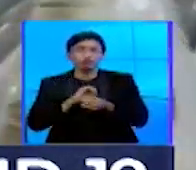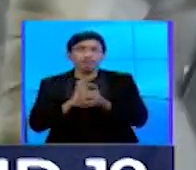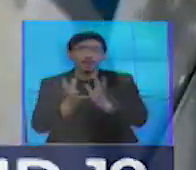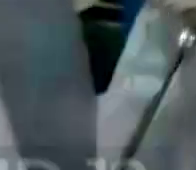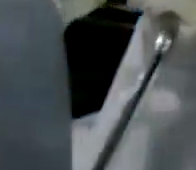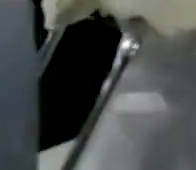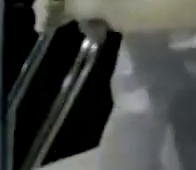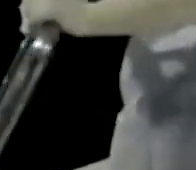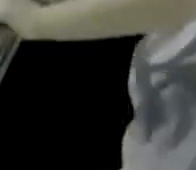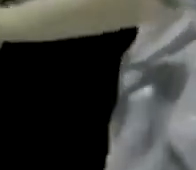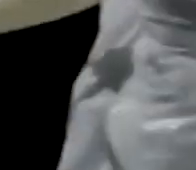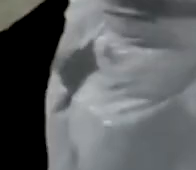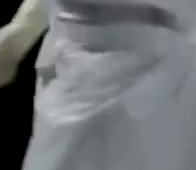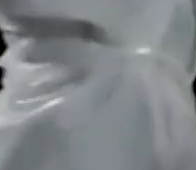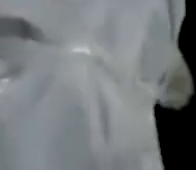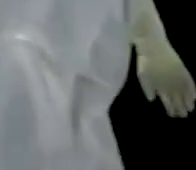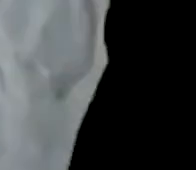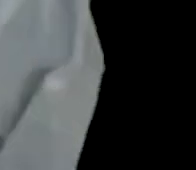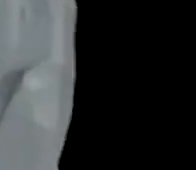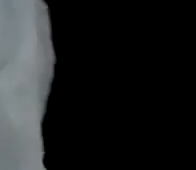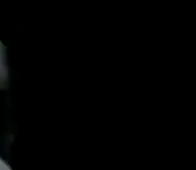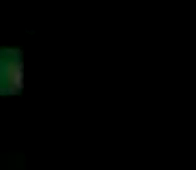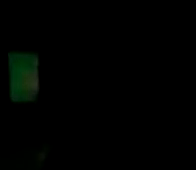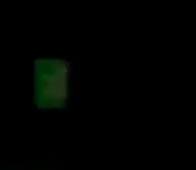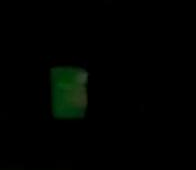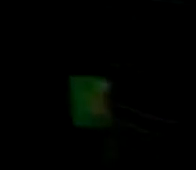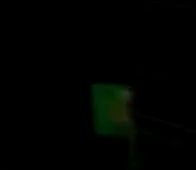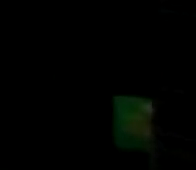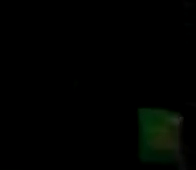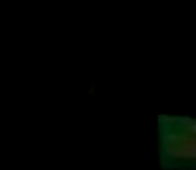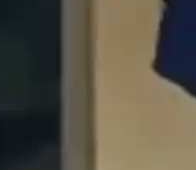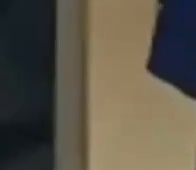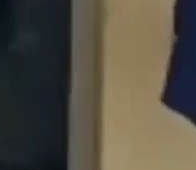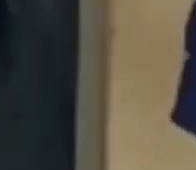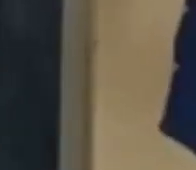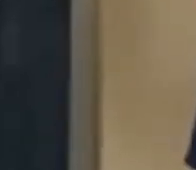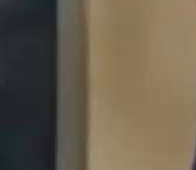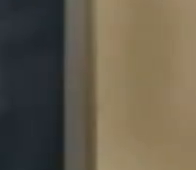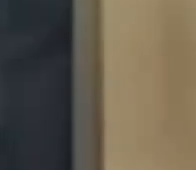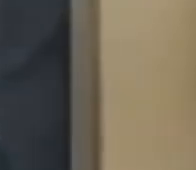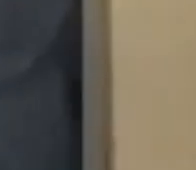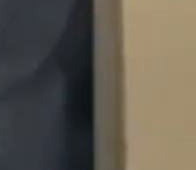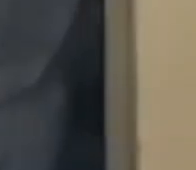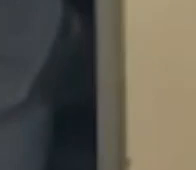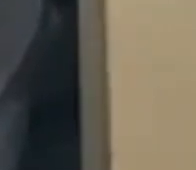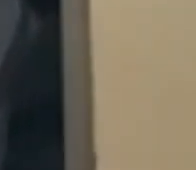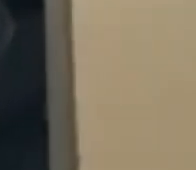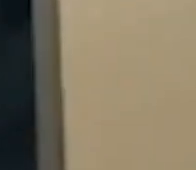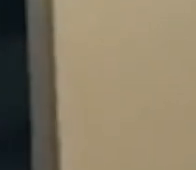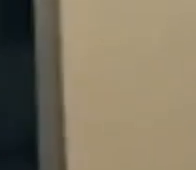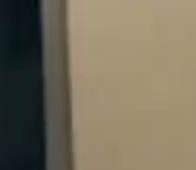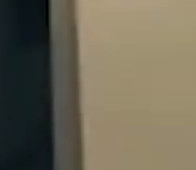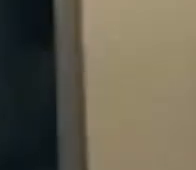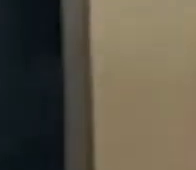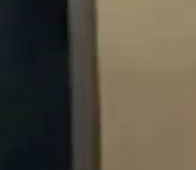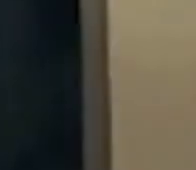Pudjiastuti perawat berusia 52 tahun ini meninggal dunia setelah terpapar khofid nineteen perawat yang meninggal dunia Sabtu